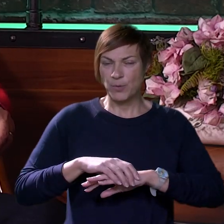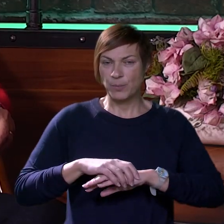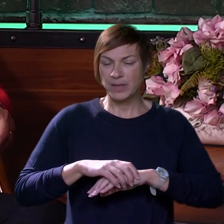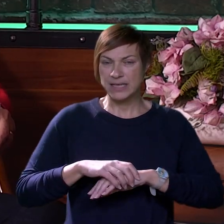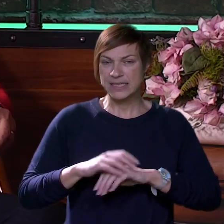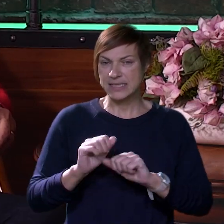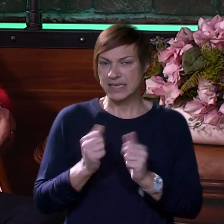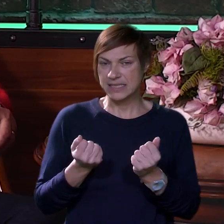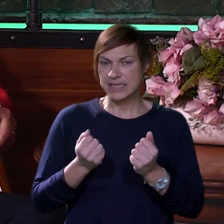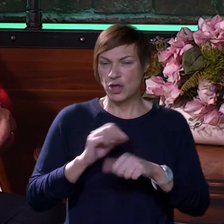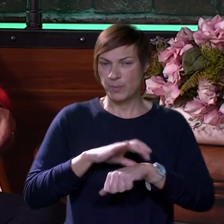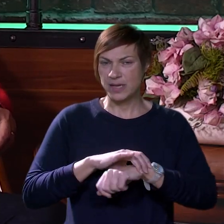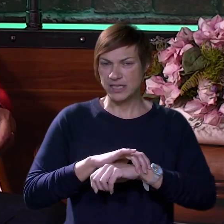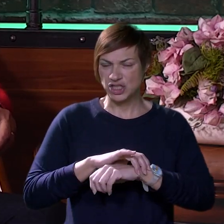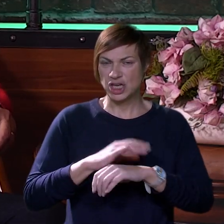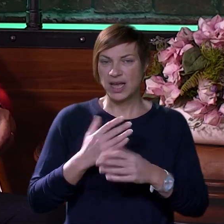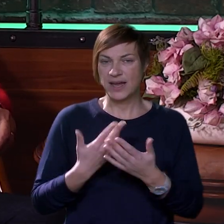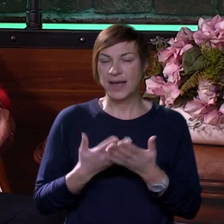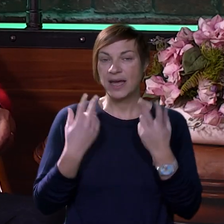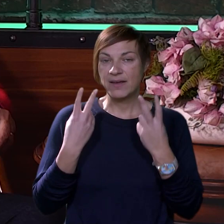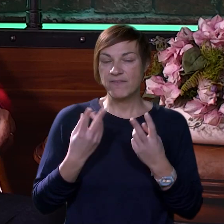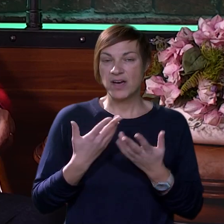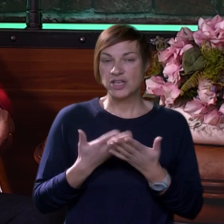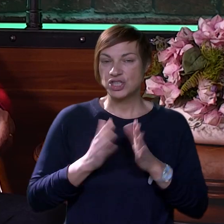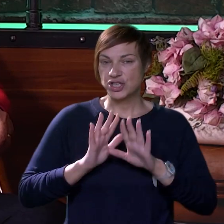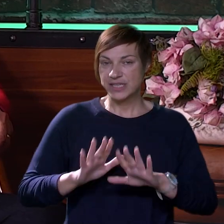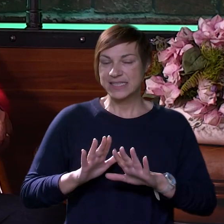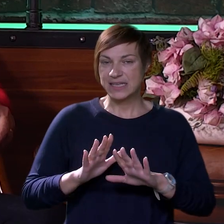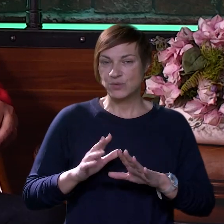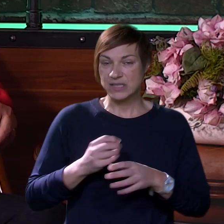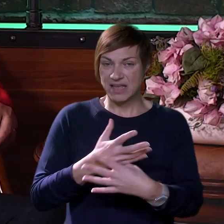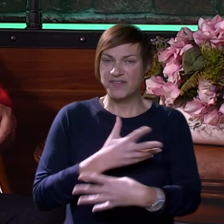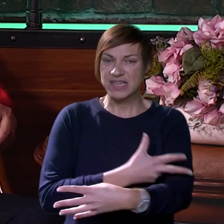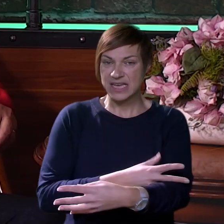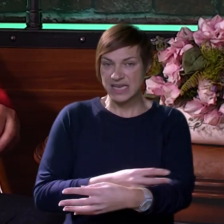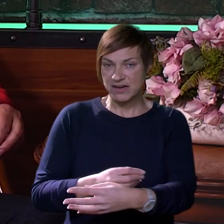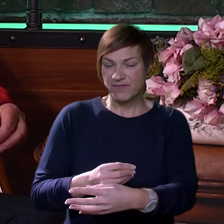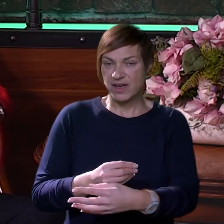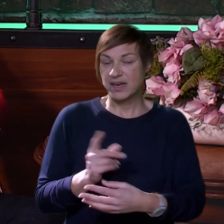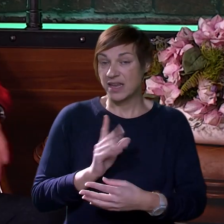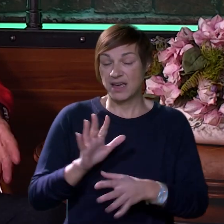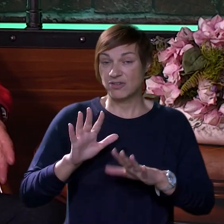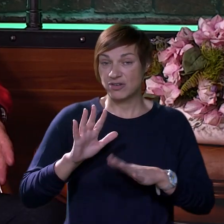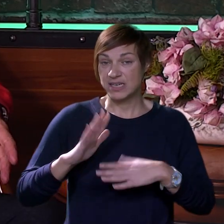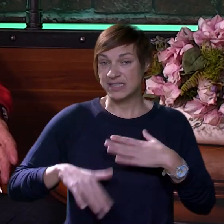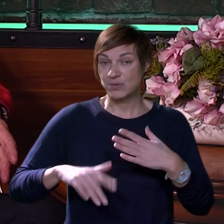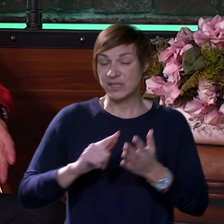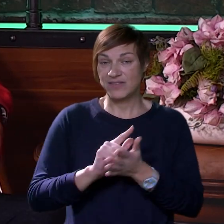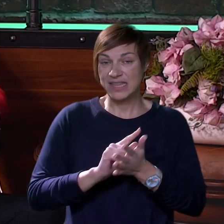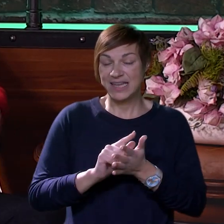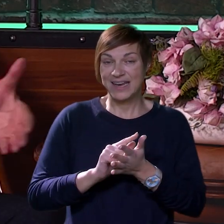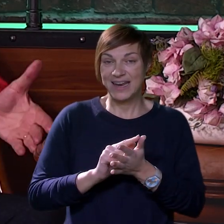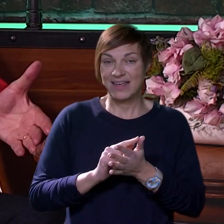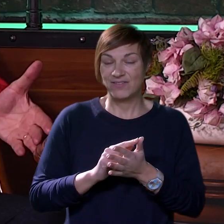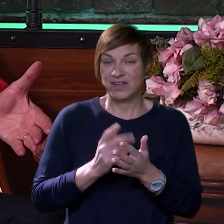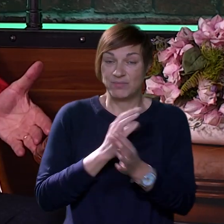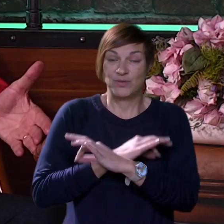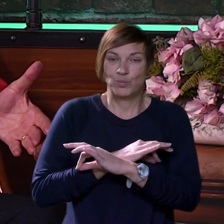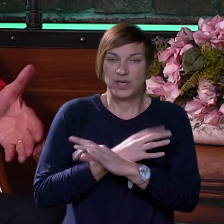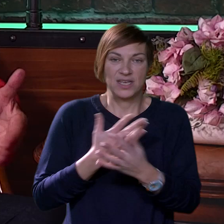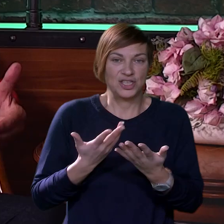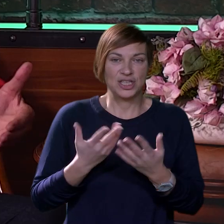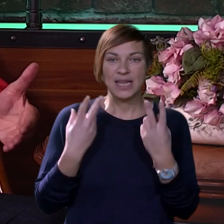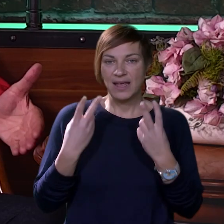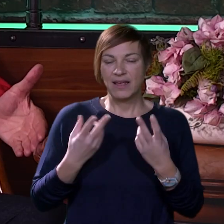mobilizirati slomljeni članak ili ne znam što. Bitno je zaustaviti obilno krvarenje, jer ako ne zaustavite na vrijeme, umrijet